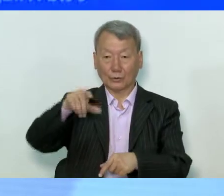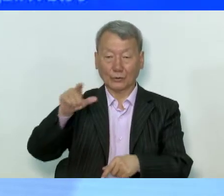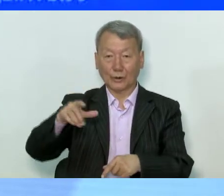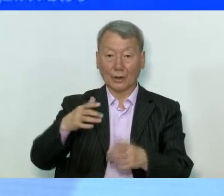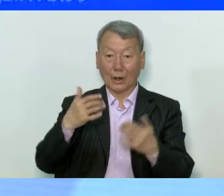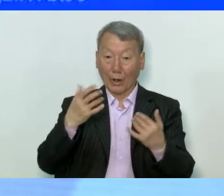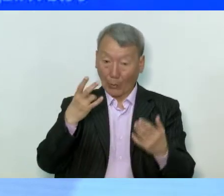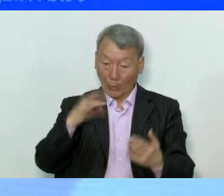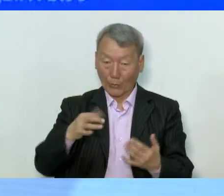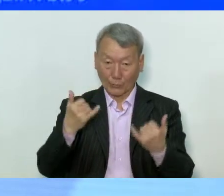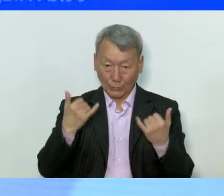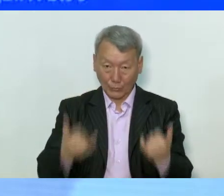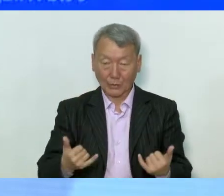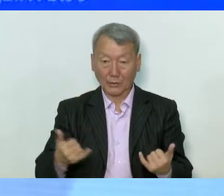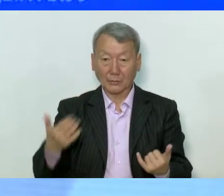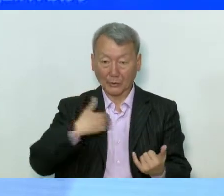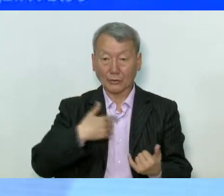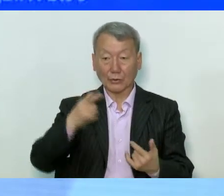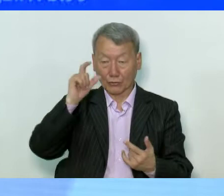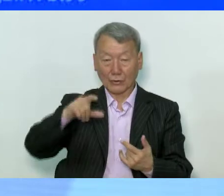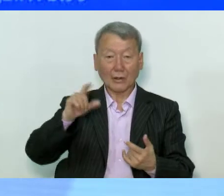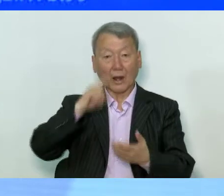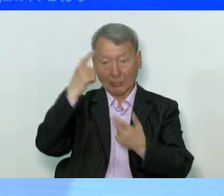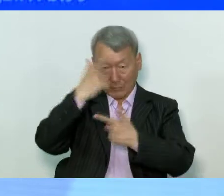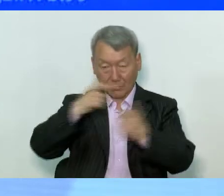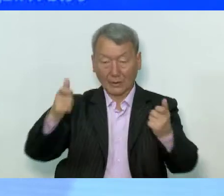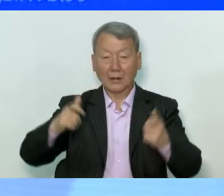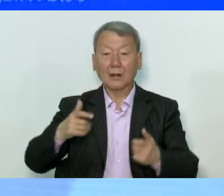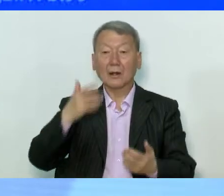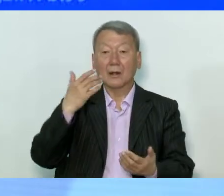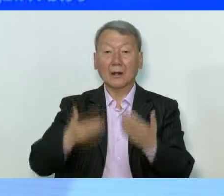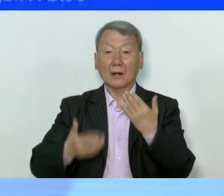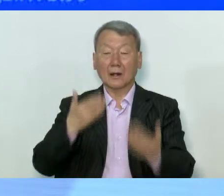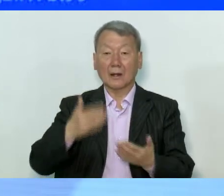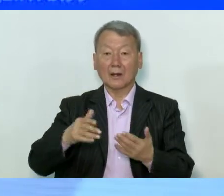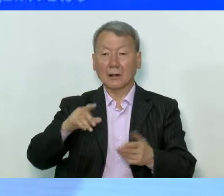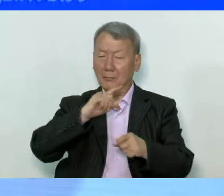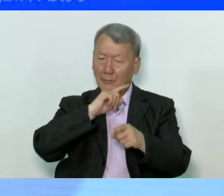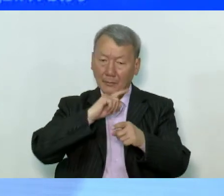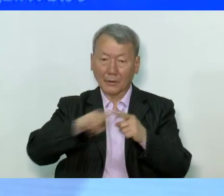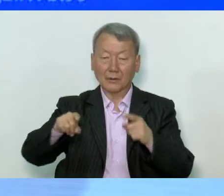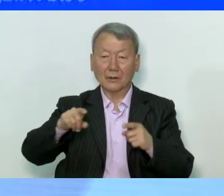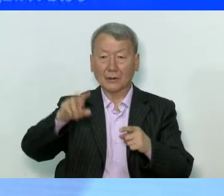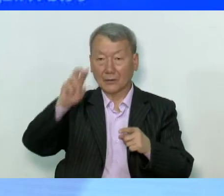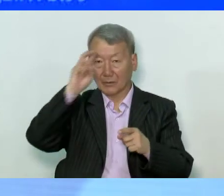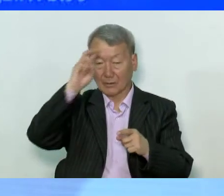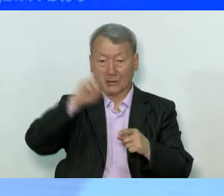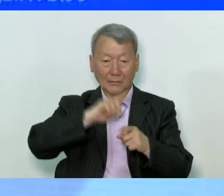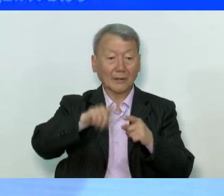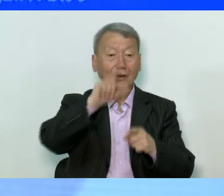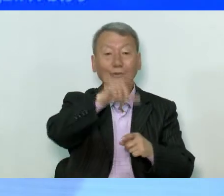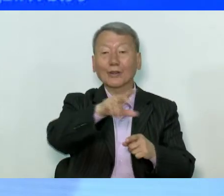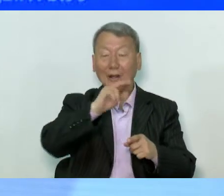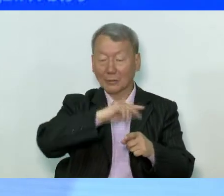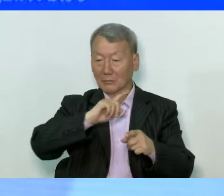бирок жетекчилигине айтып атабыз, жарандарды мүмкүн болушунча тез кызмат көрсөтүп, тез